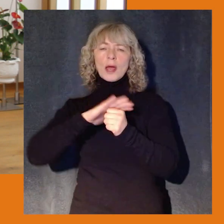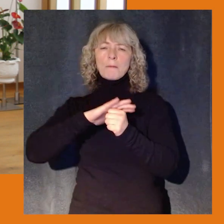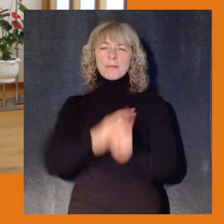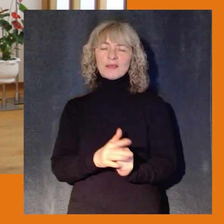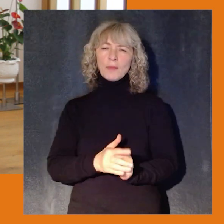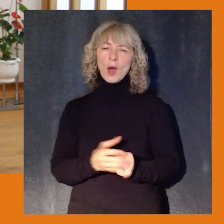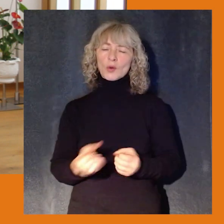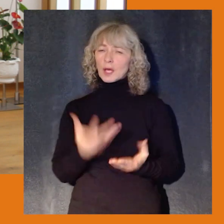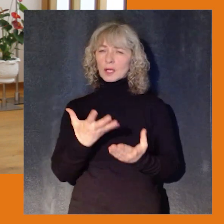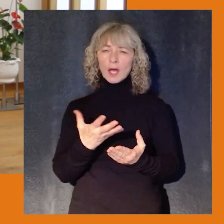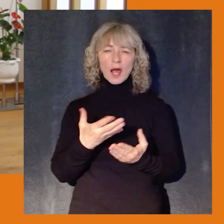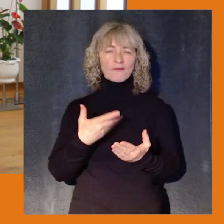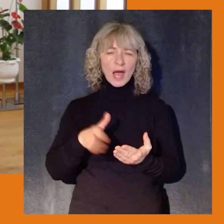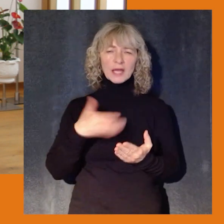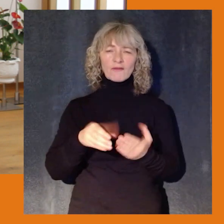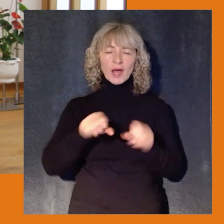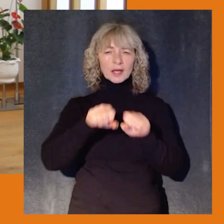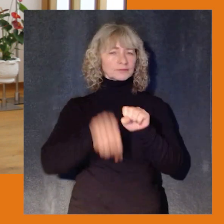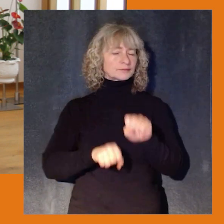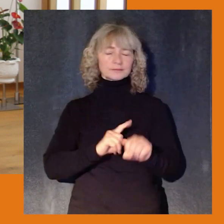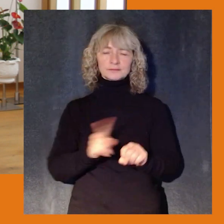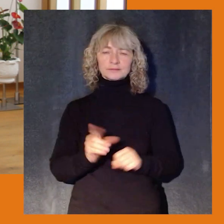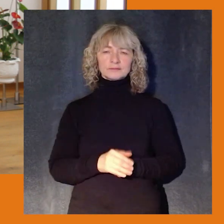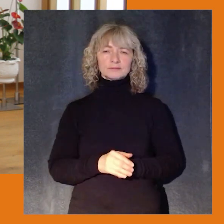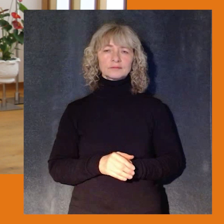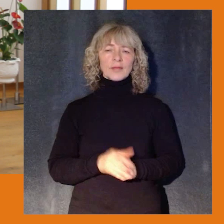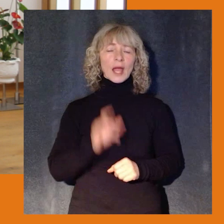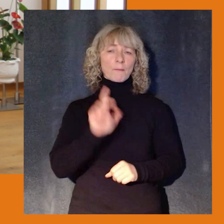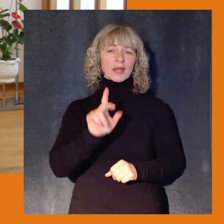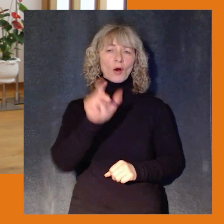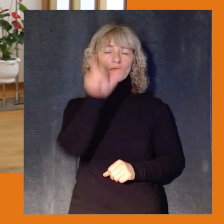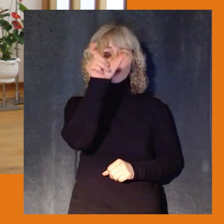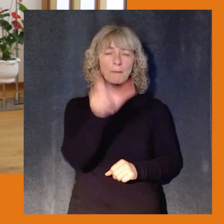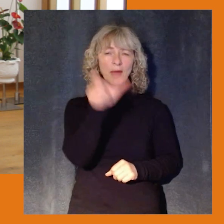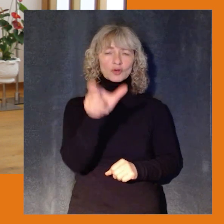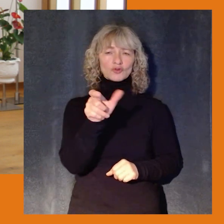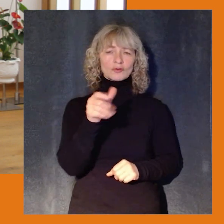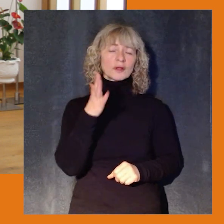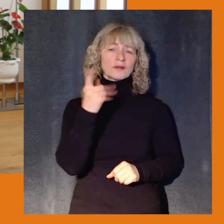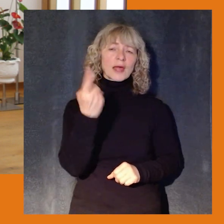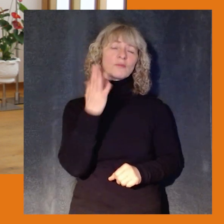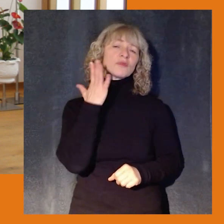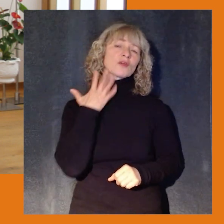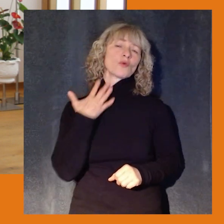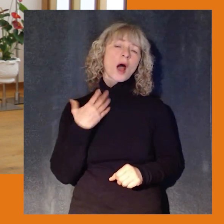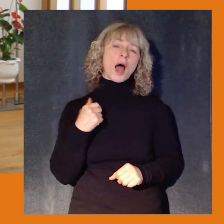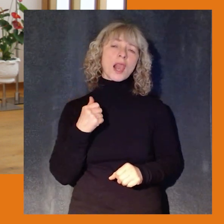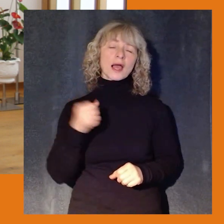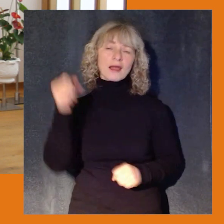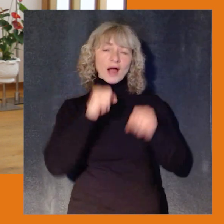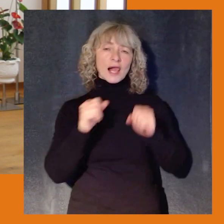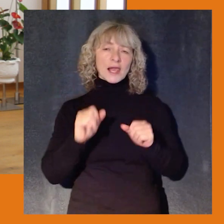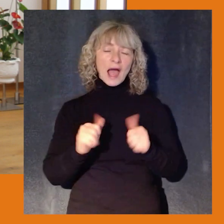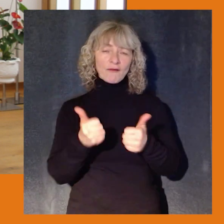Die Betroffenen sexualisierter Gewalt fordern Gerechtigkeit und die Anerkennung des